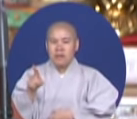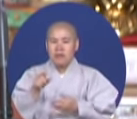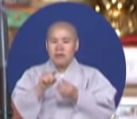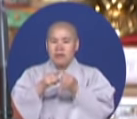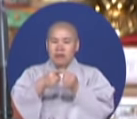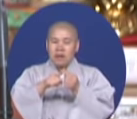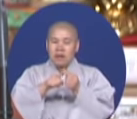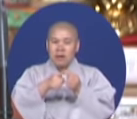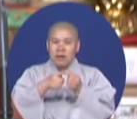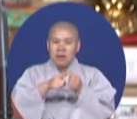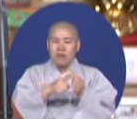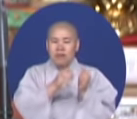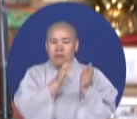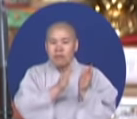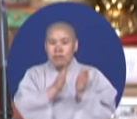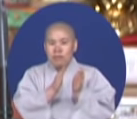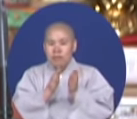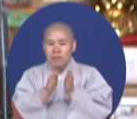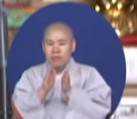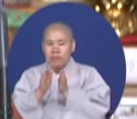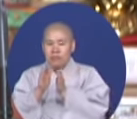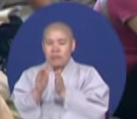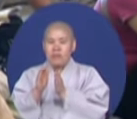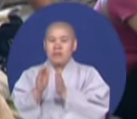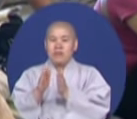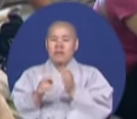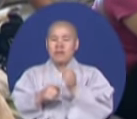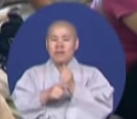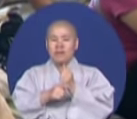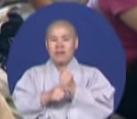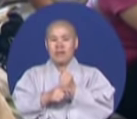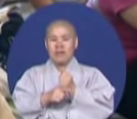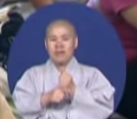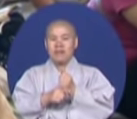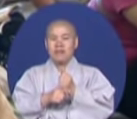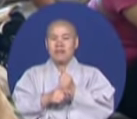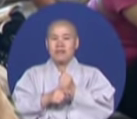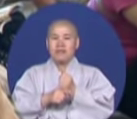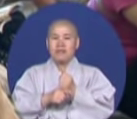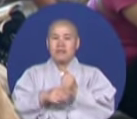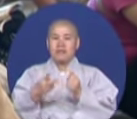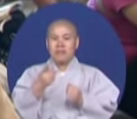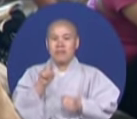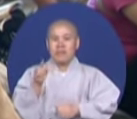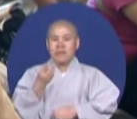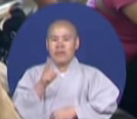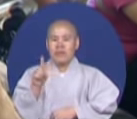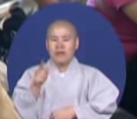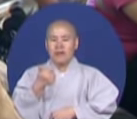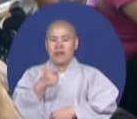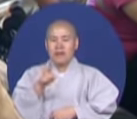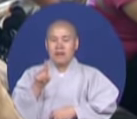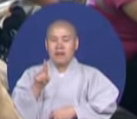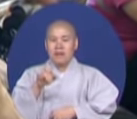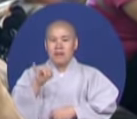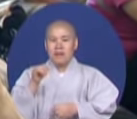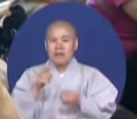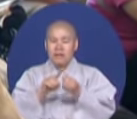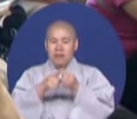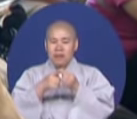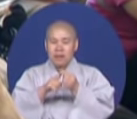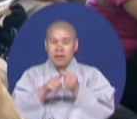글자를 나열한다, 이게 나자예요. 나열할 나자, 글자 자자거든요. 근데 그 다란이를 쓴 글자 색이